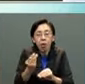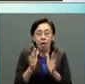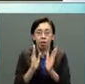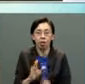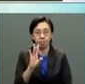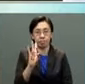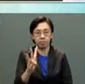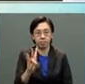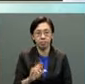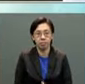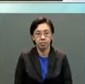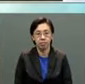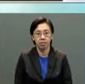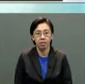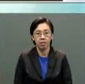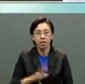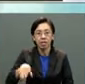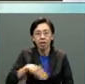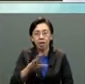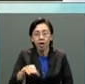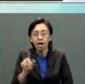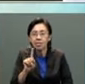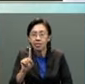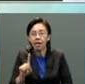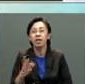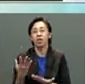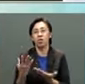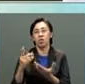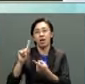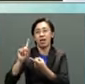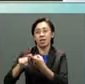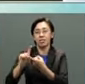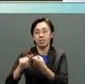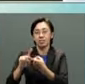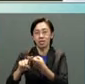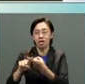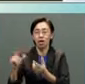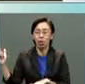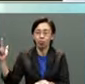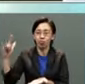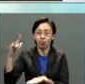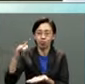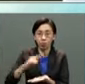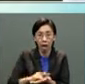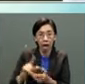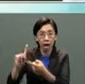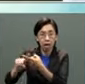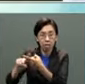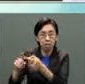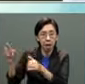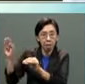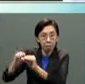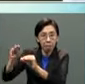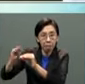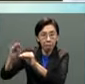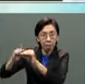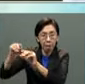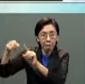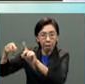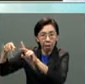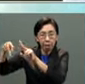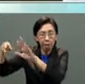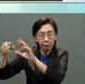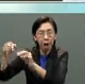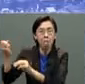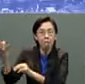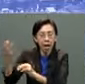7นะครับซึ่งทั้งหมดนี้เพิ่งเดินทางกลับจากรัสเซียอย่างที่บอกนะครับรัสเซียก็เพิ่มขึ้นวันหนึ่งหลายพันเลยทีเดียวอันนี้เข